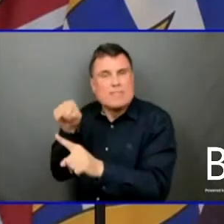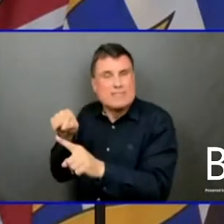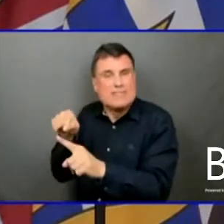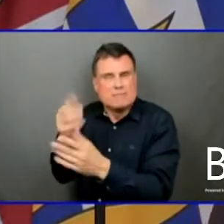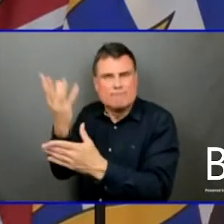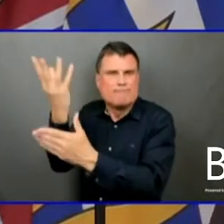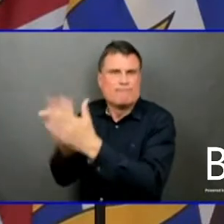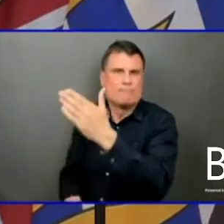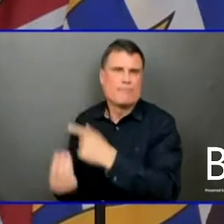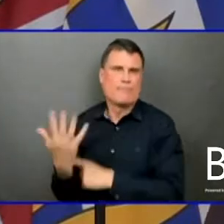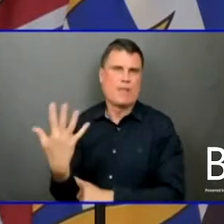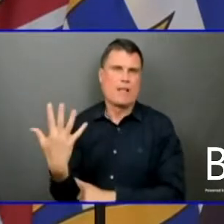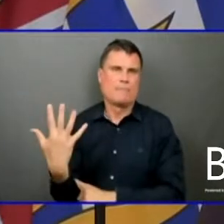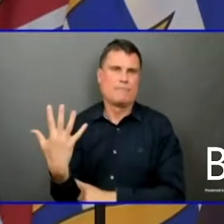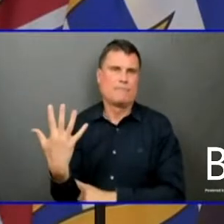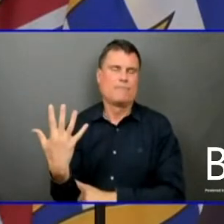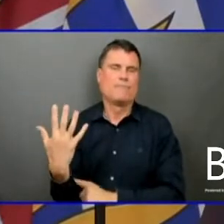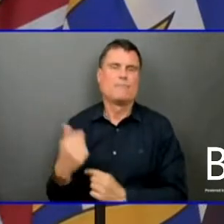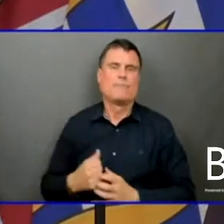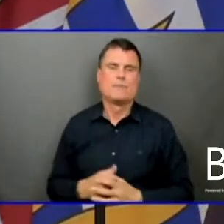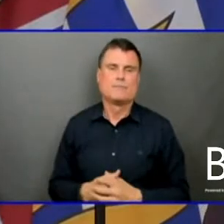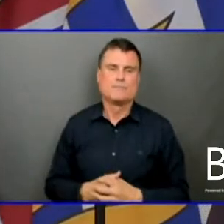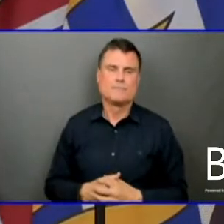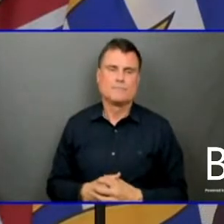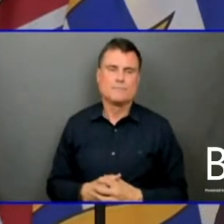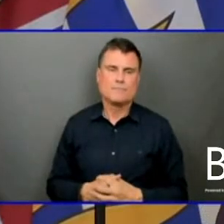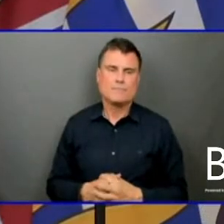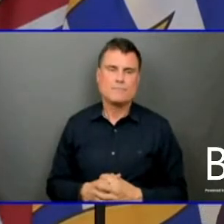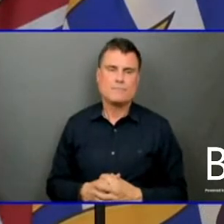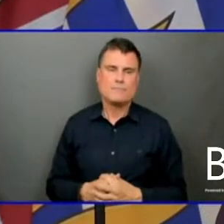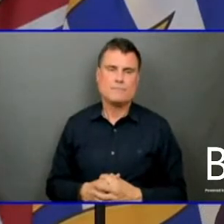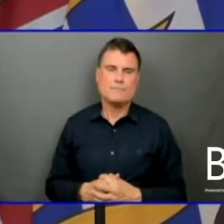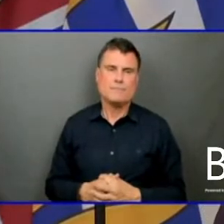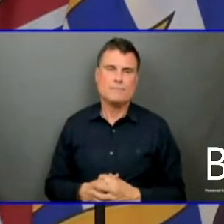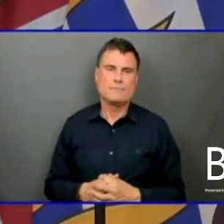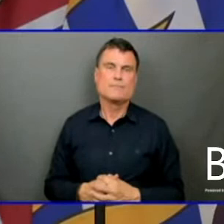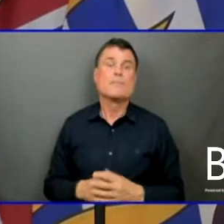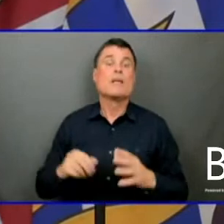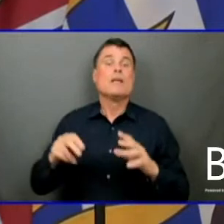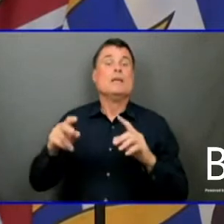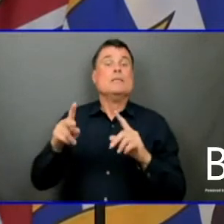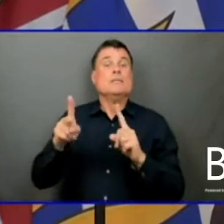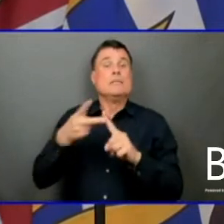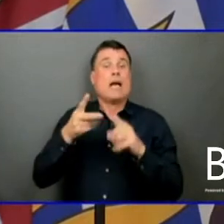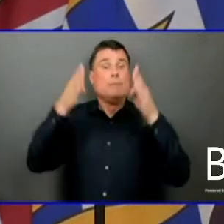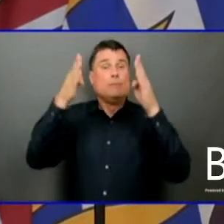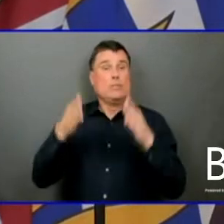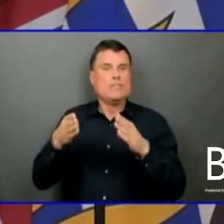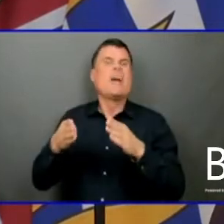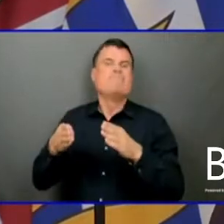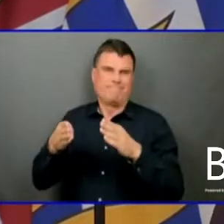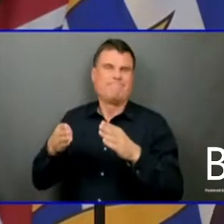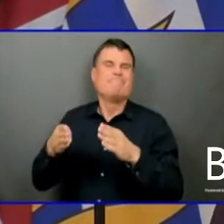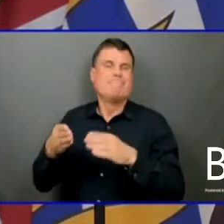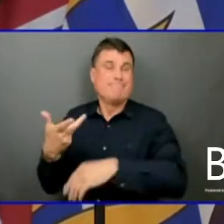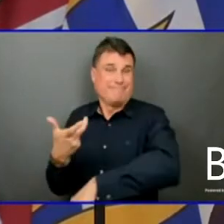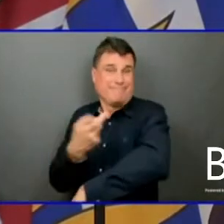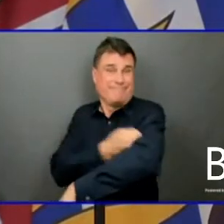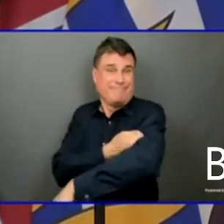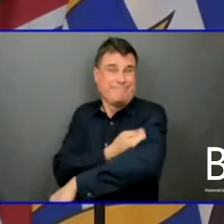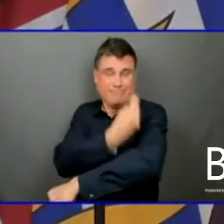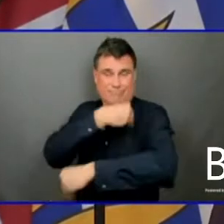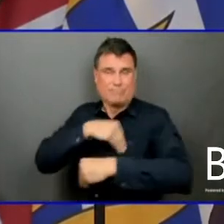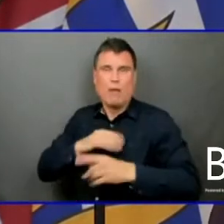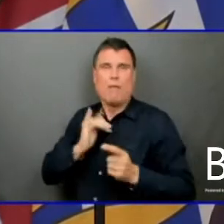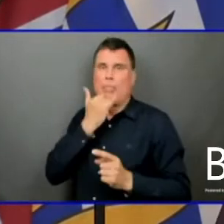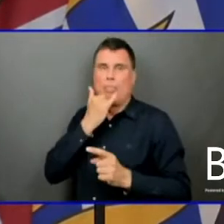that we have had a second case of vaccine-induced immune thrombotic thrombocytosis. 还是有第2例严重副作用，第